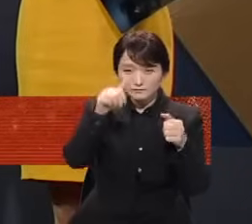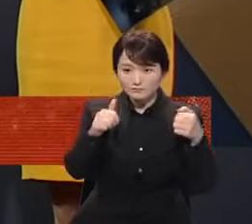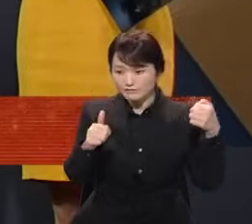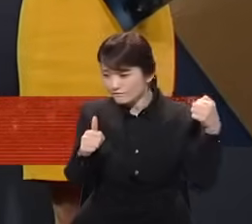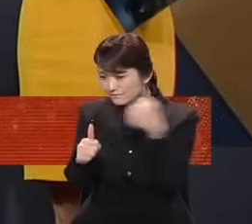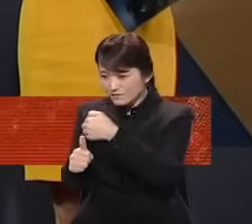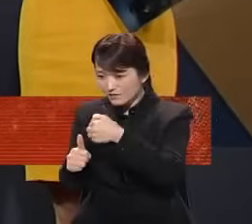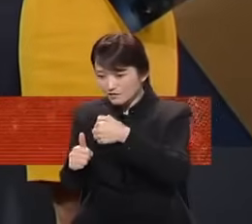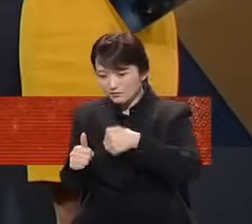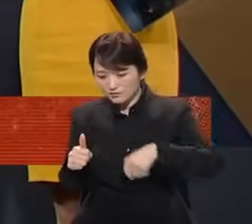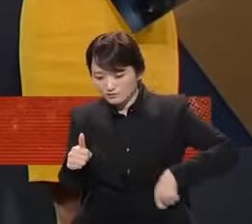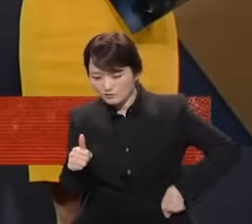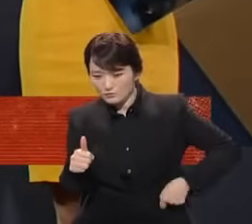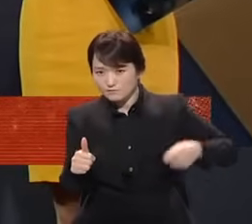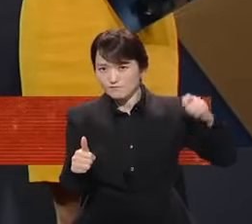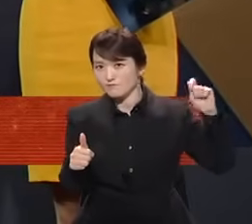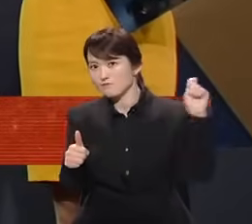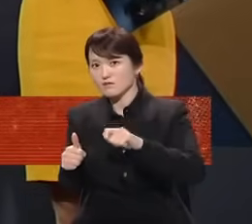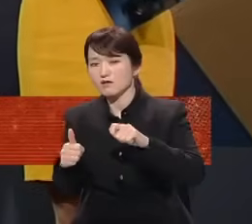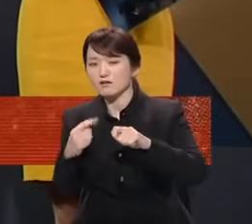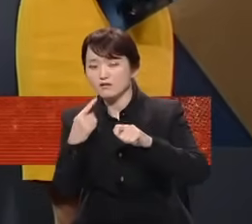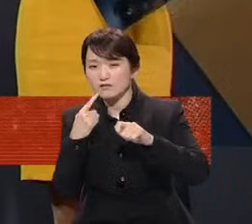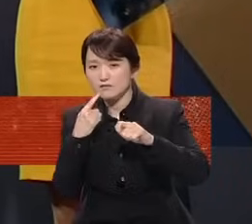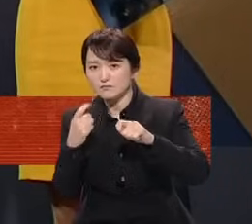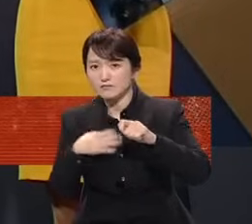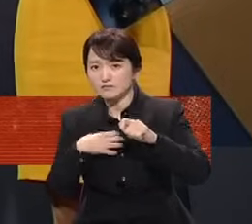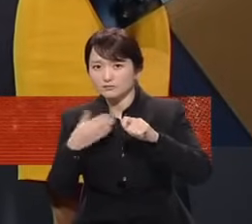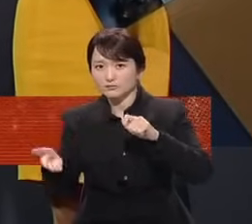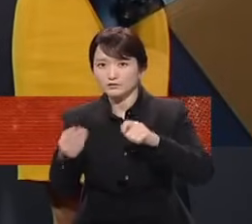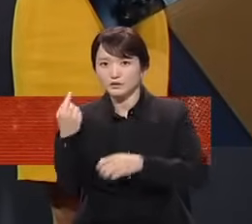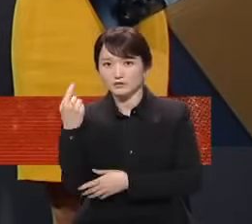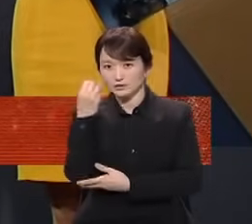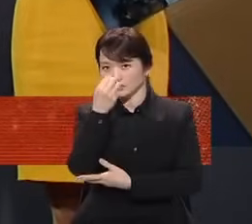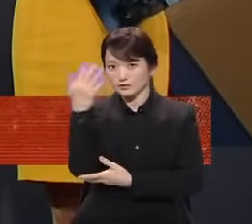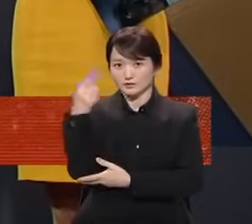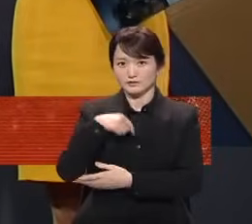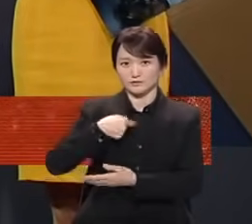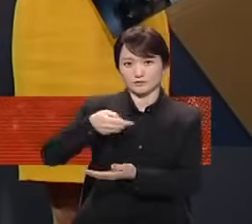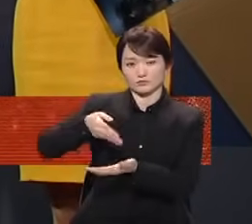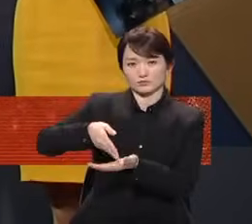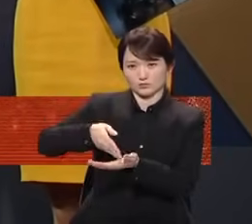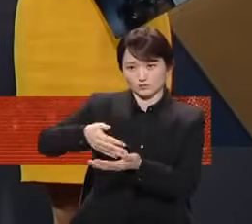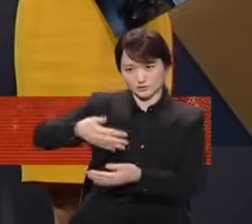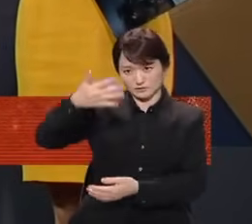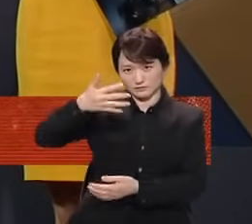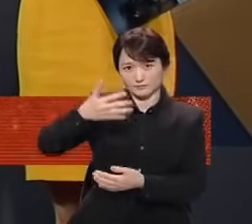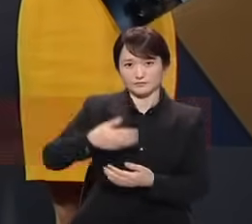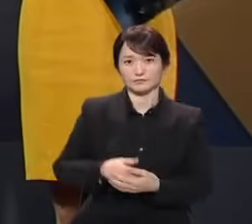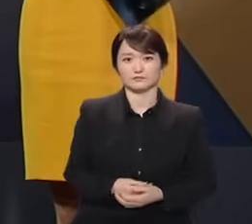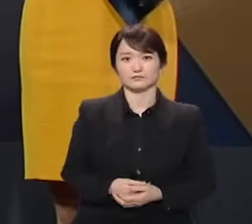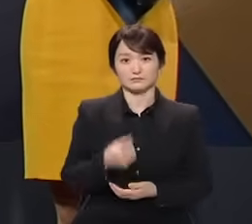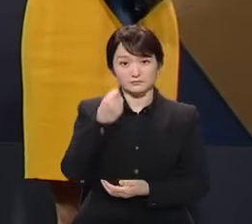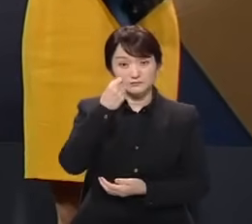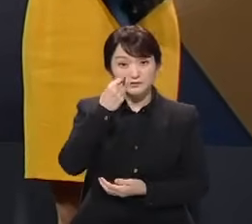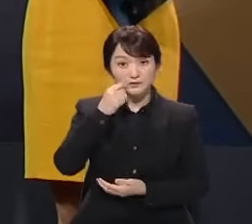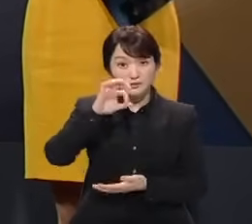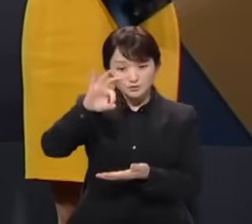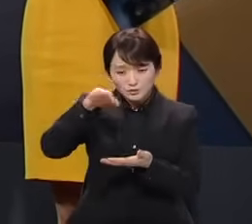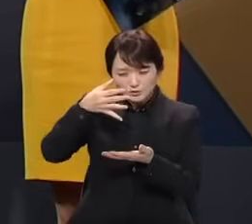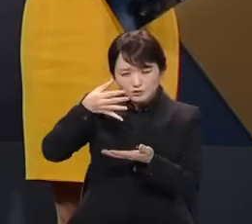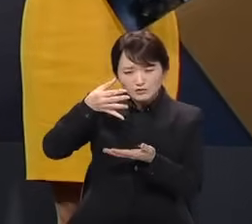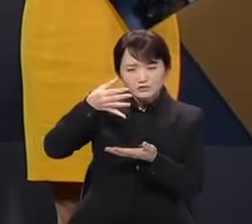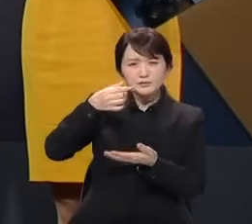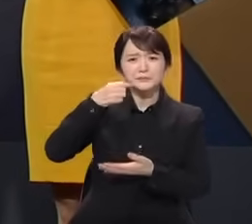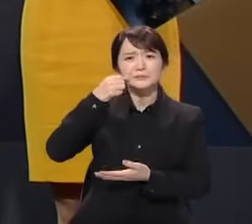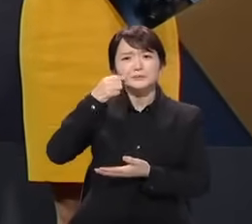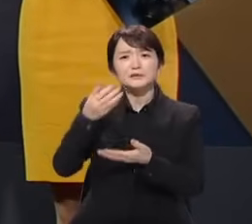둔기를 꺼내 위협까지 하는데요. 어제 한 언론사가 단독으로 보도한 영상입니다. 한 달치 월급을 받지